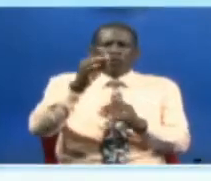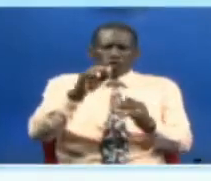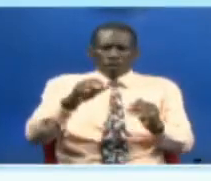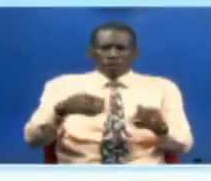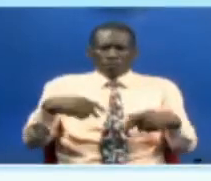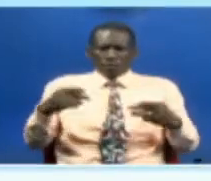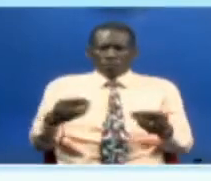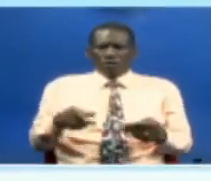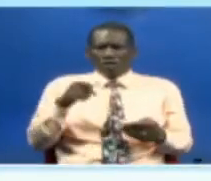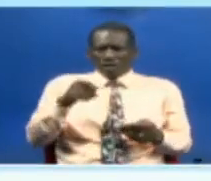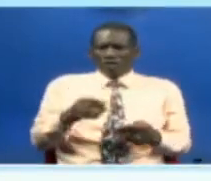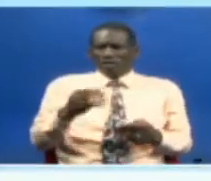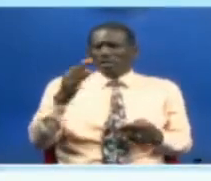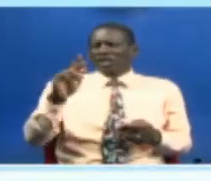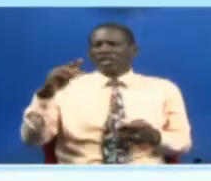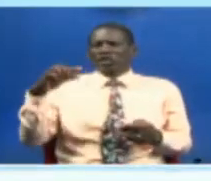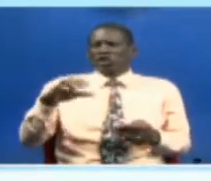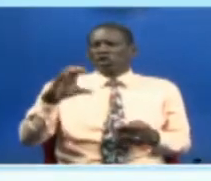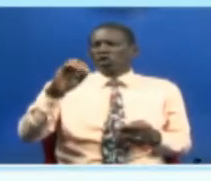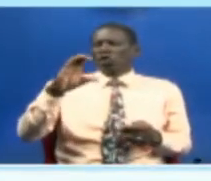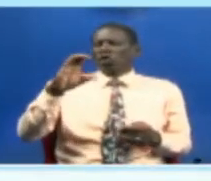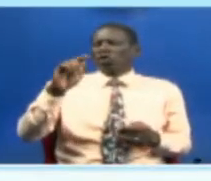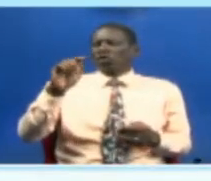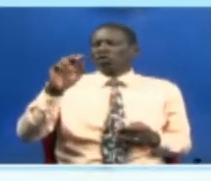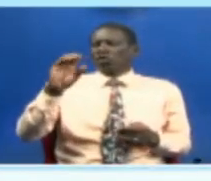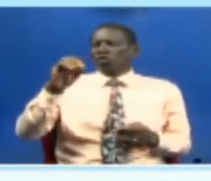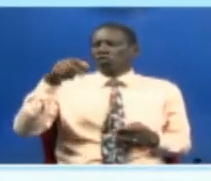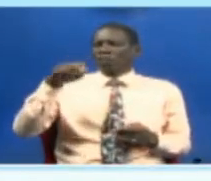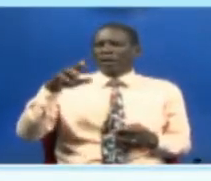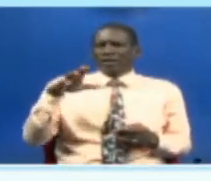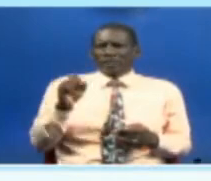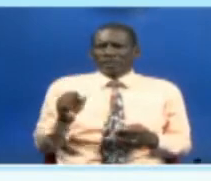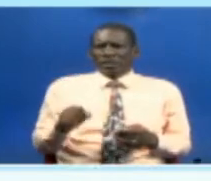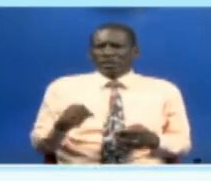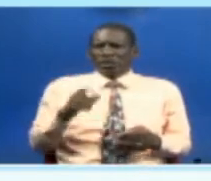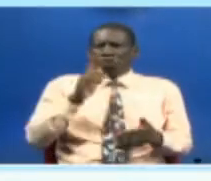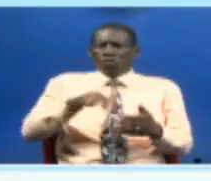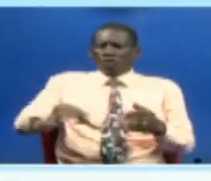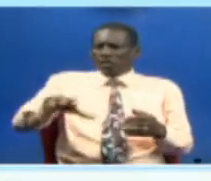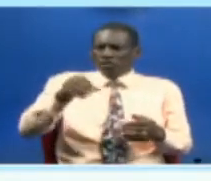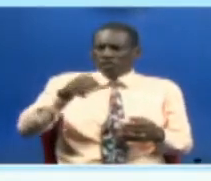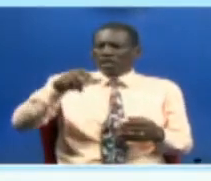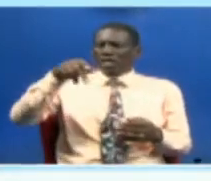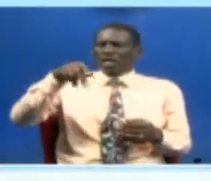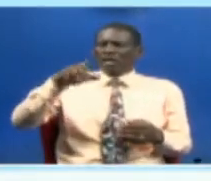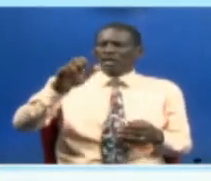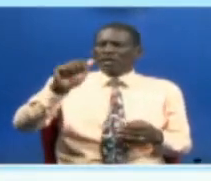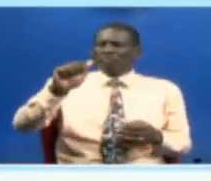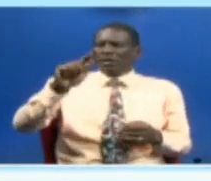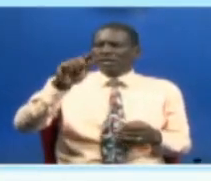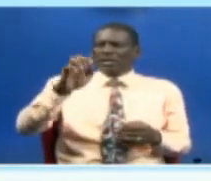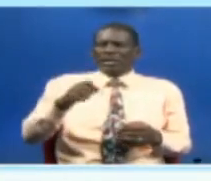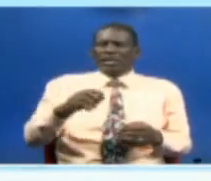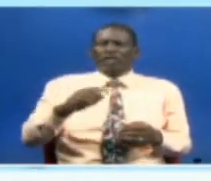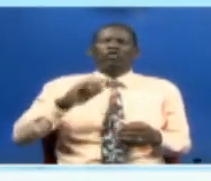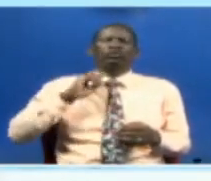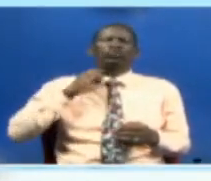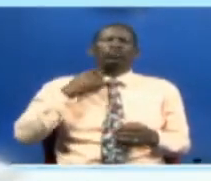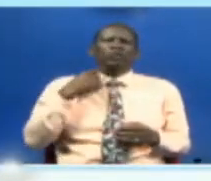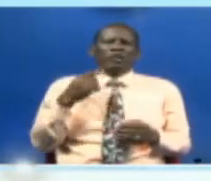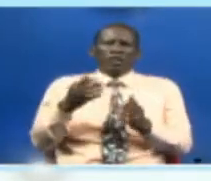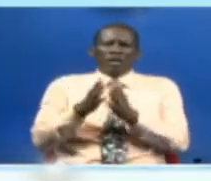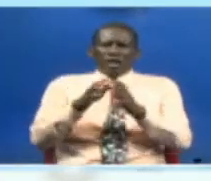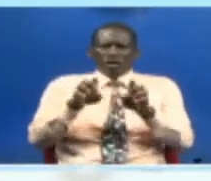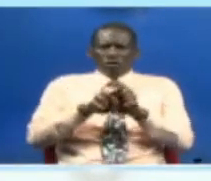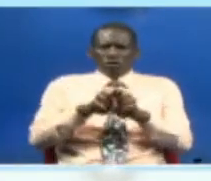This is a 3-kilogram octopus among the marine species found here in Pate Island. It is highly nutritious as well as a source